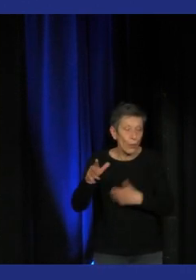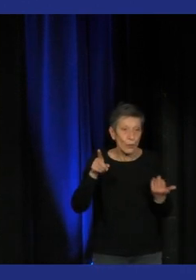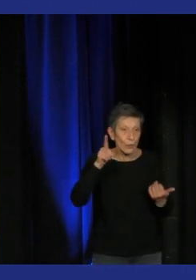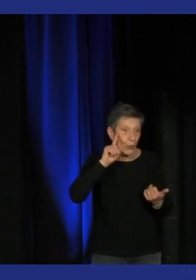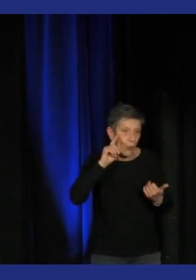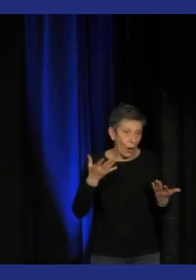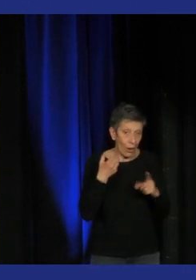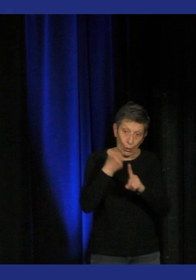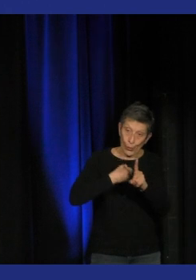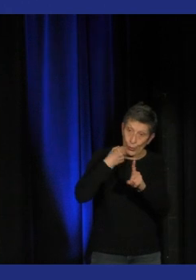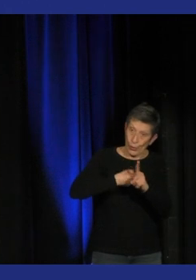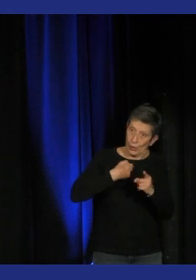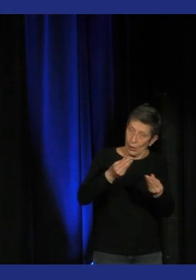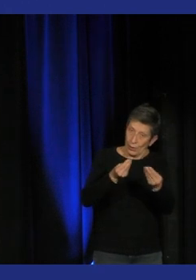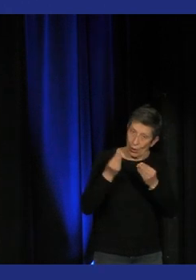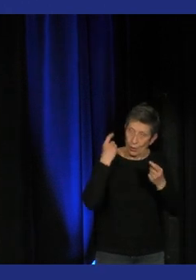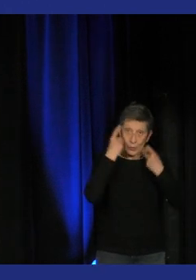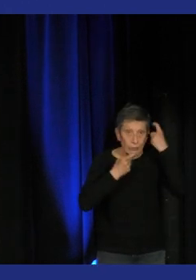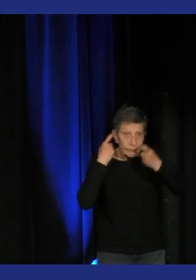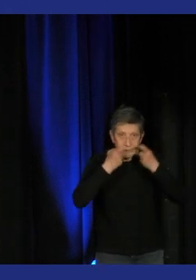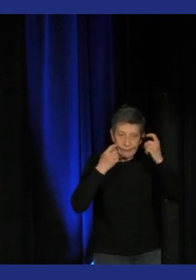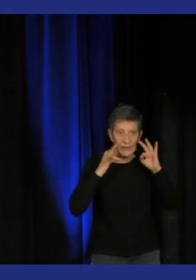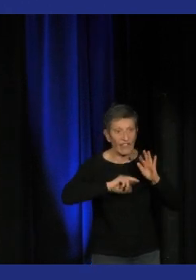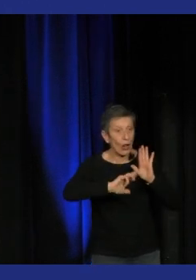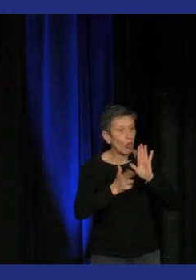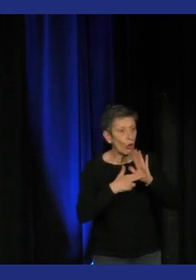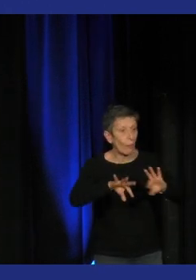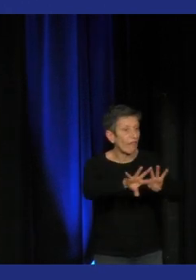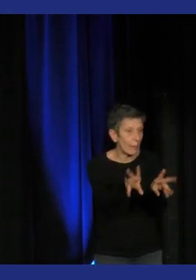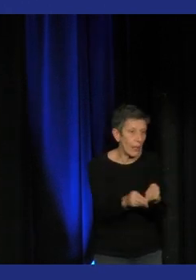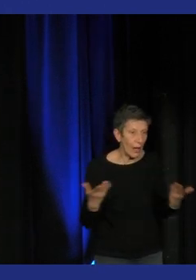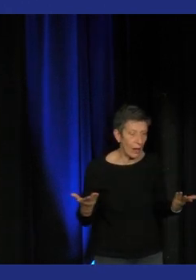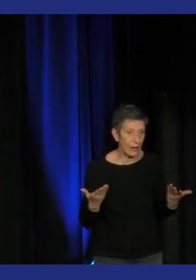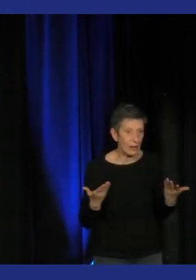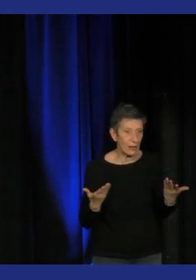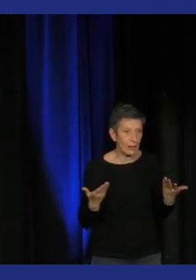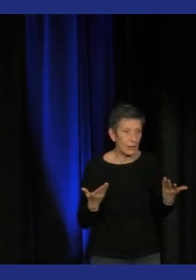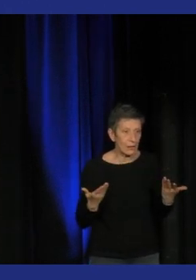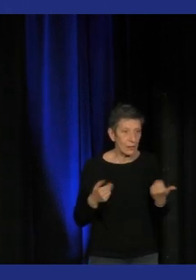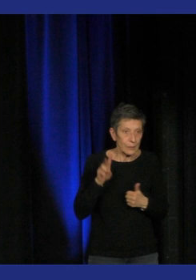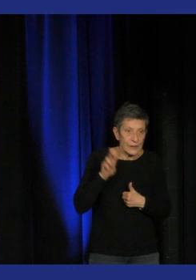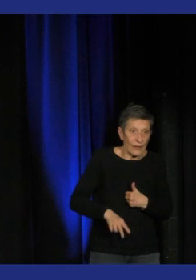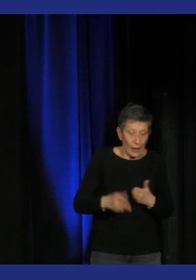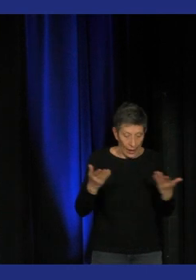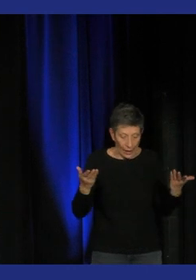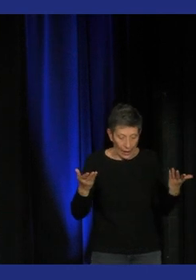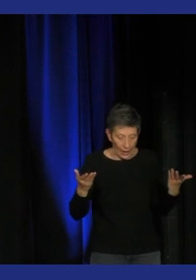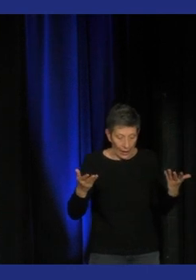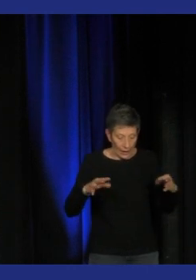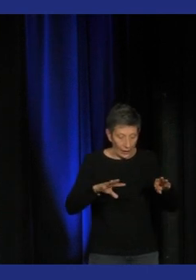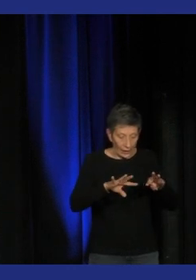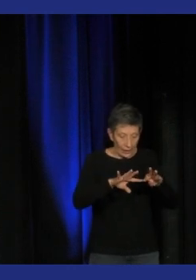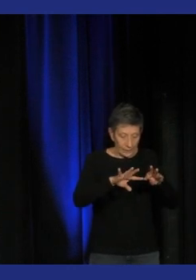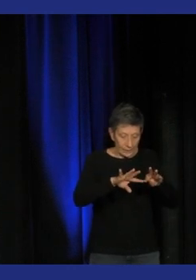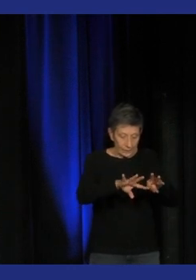repenser les normes familiales comme a pu le faire déjà les familles queer. Hein, dans un premier temps, on a eu